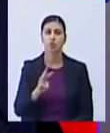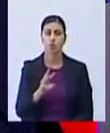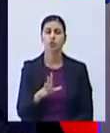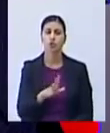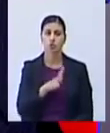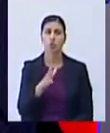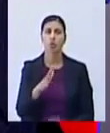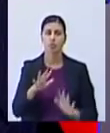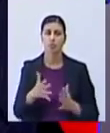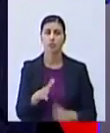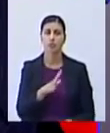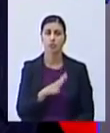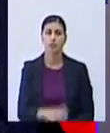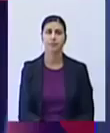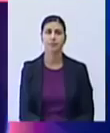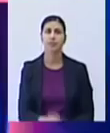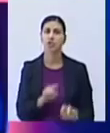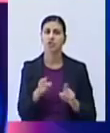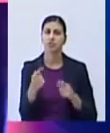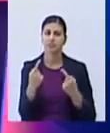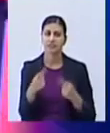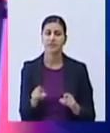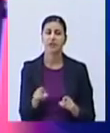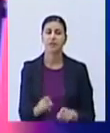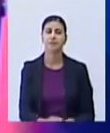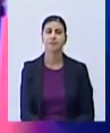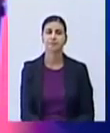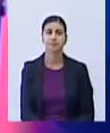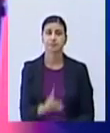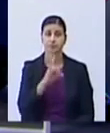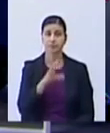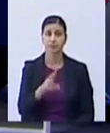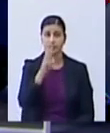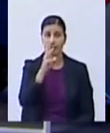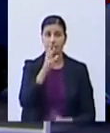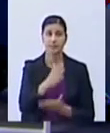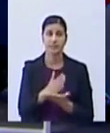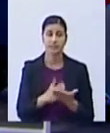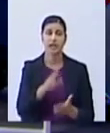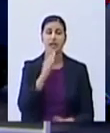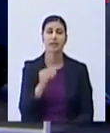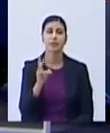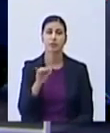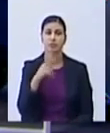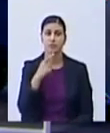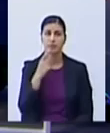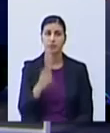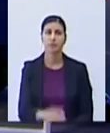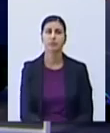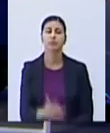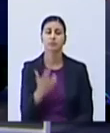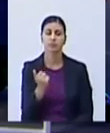ხო იყო ეს და ხო მოხდა ეს, არა? ჯიპი სხვა და ალბათ 100 მილიონი. ანუ თქვენ არაპირებთ ხელფასის განახევებას, როგორც ქალბატონი. კი, რა თქმა